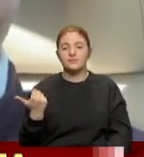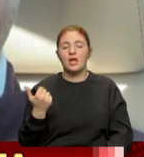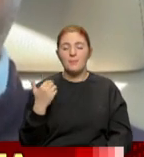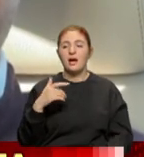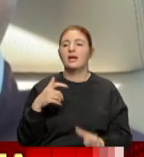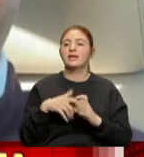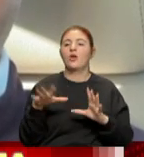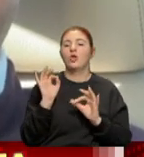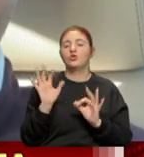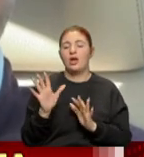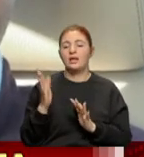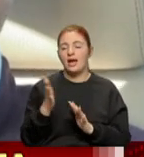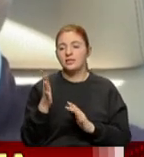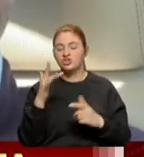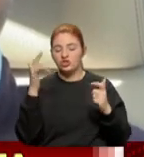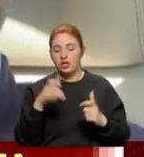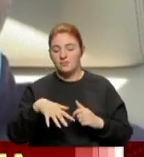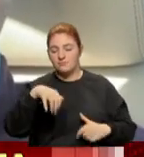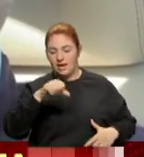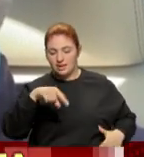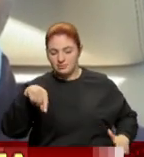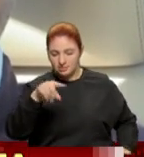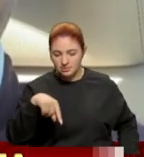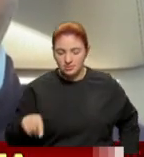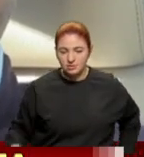tablo şu. Yani şehir merkezlerinde